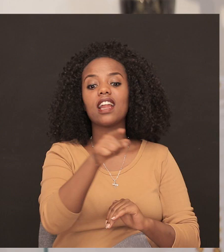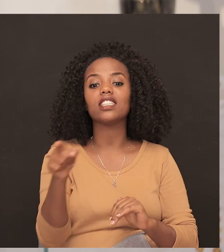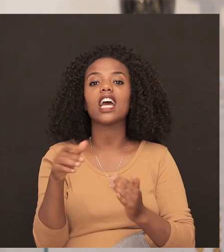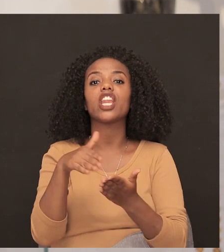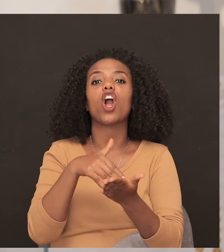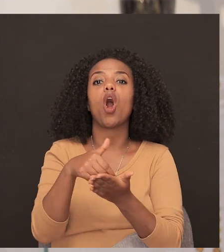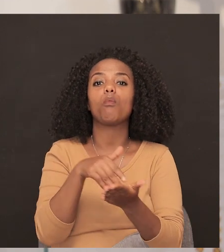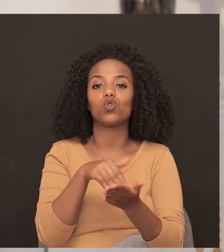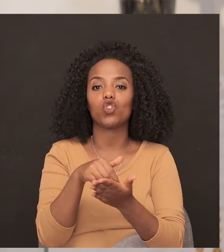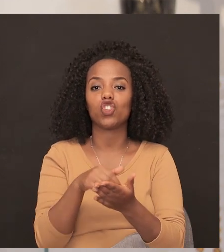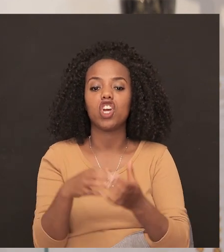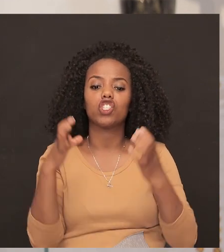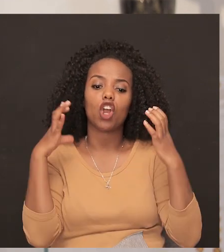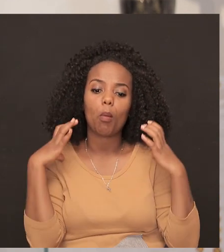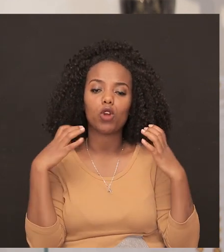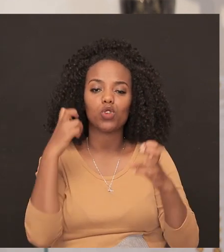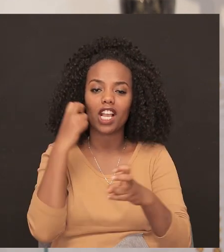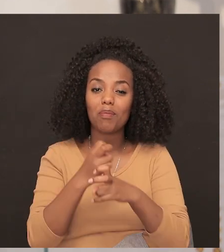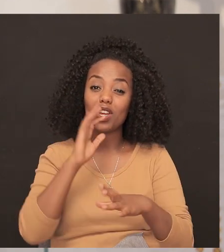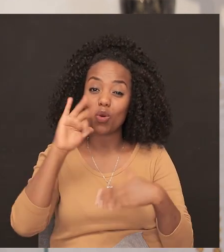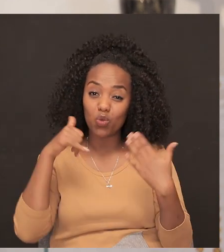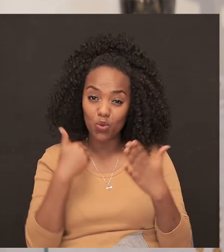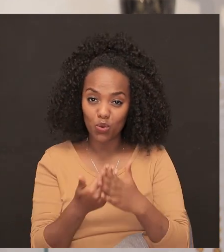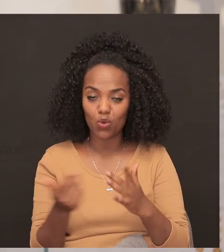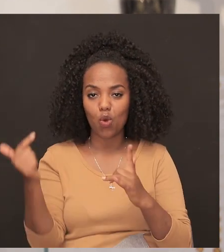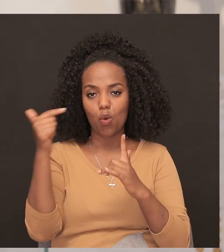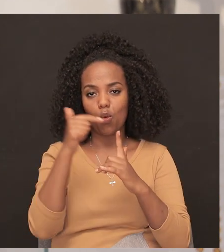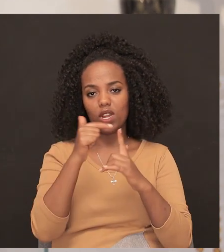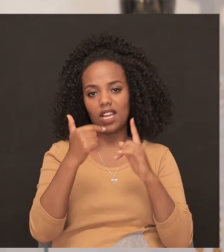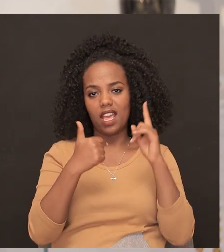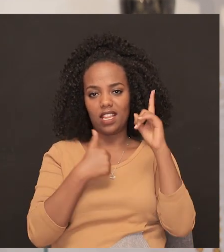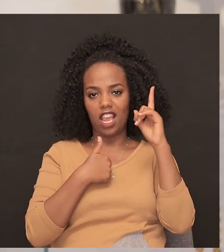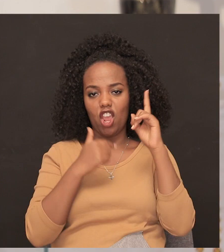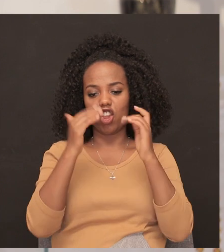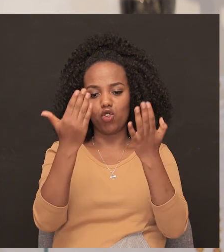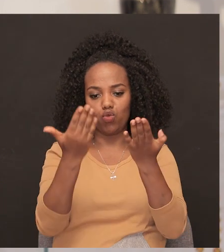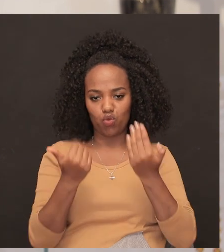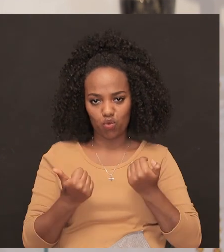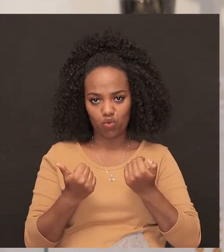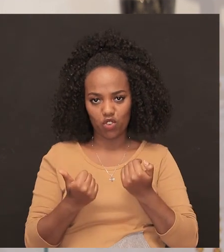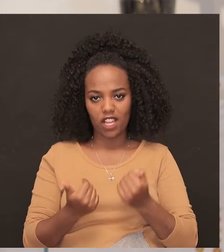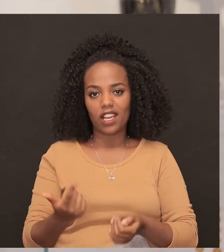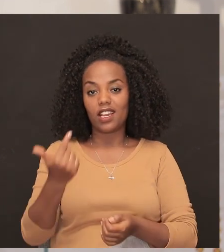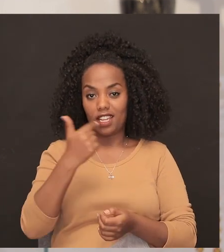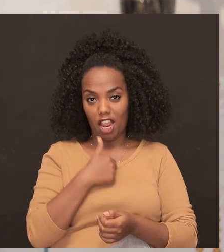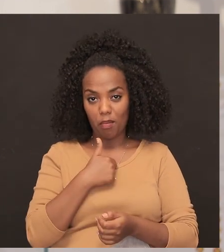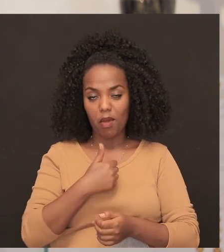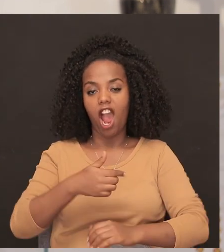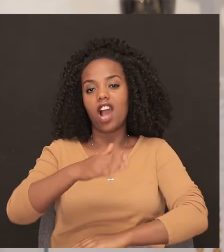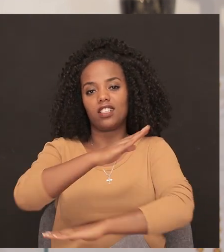እናንተ ደካሞች ሸክማችሁ የከበደ ሁሉ ወደ እኔ ኑ እኔም